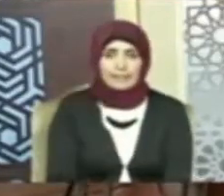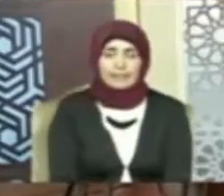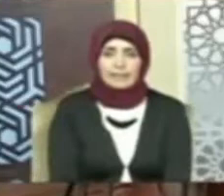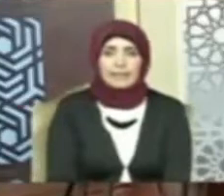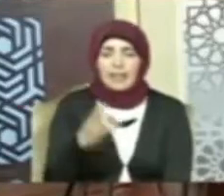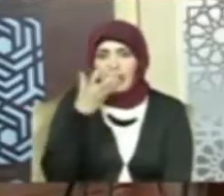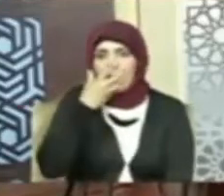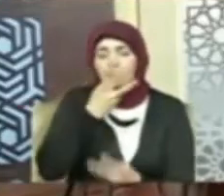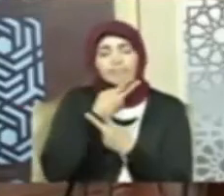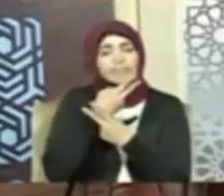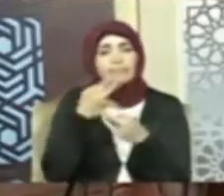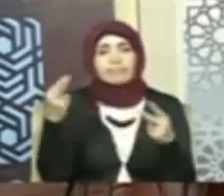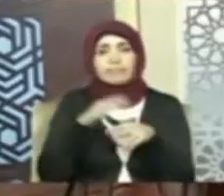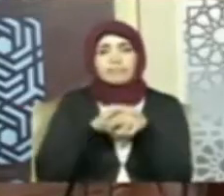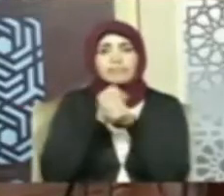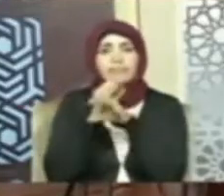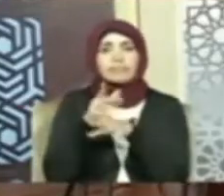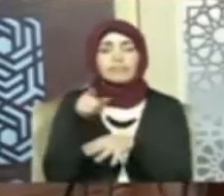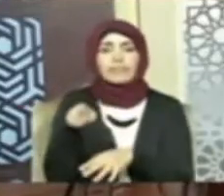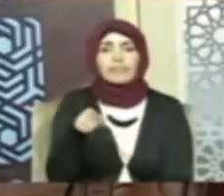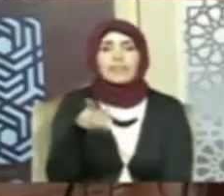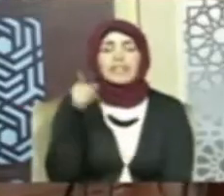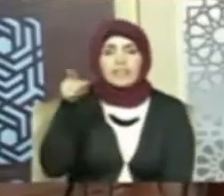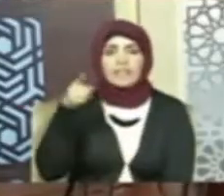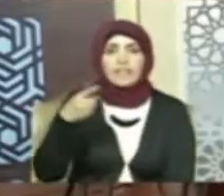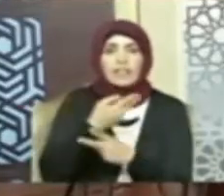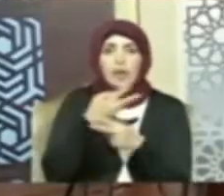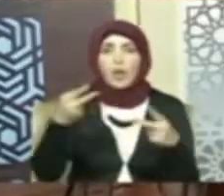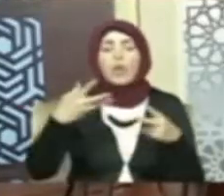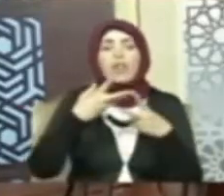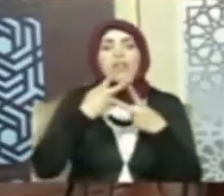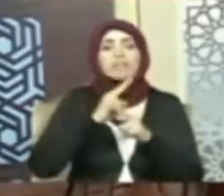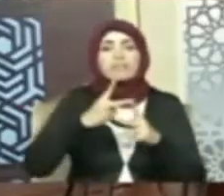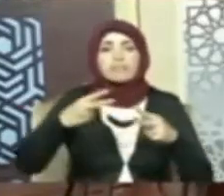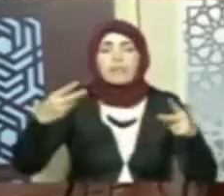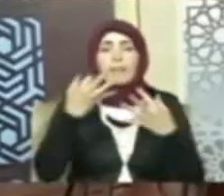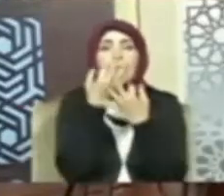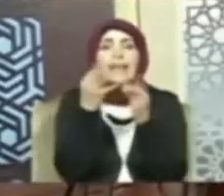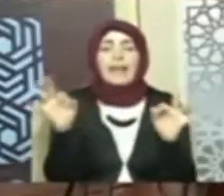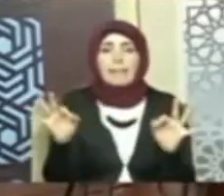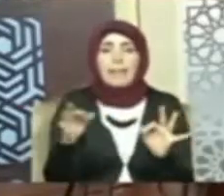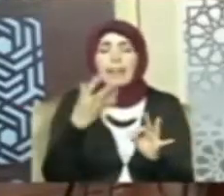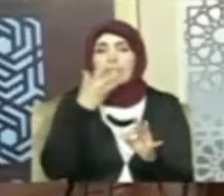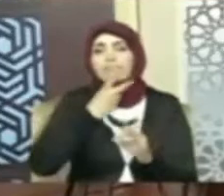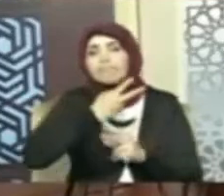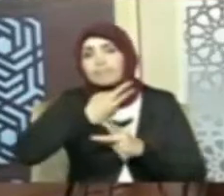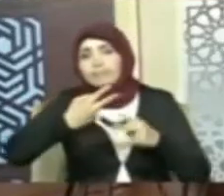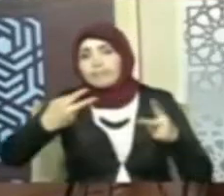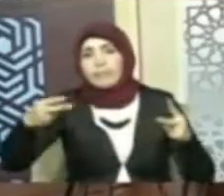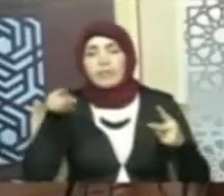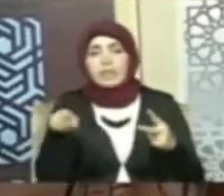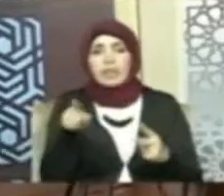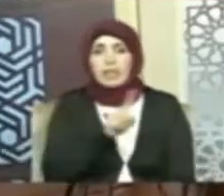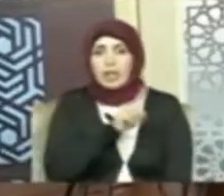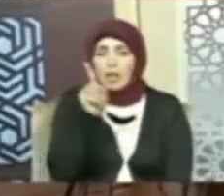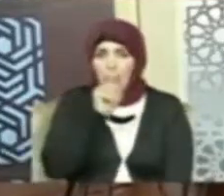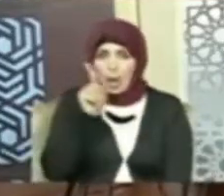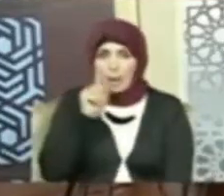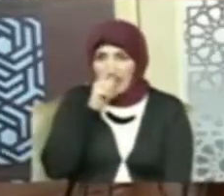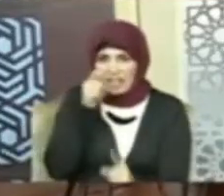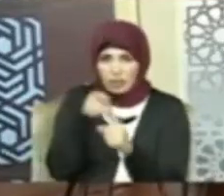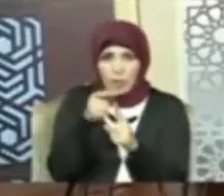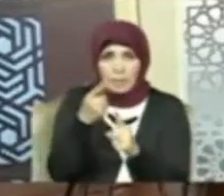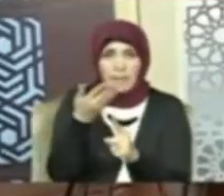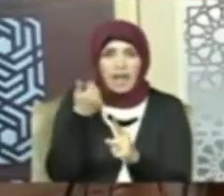آتت أكلها، أي آتت ثمارها كاملة ولم تظلم منه شيئا،